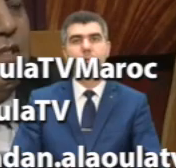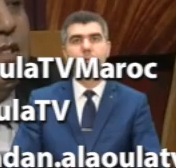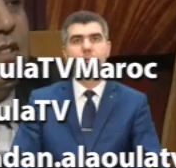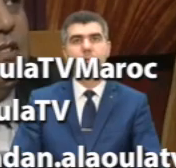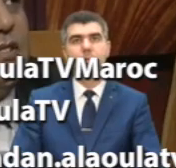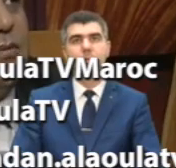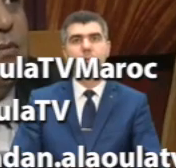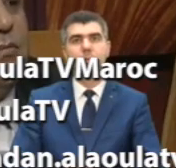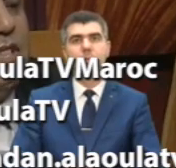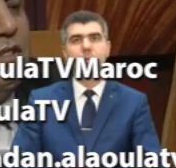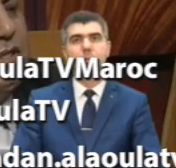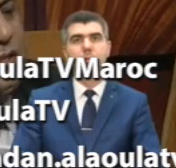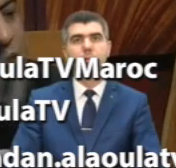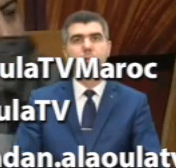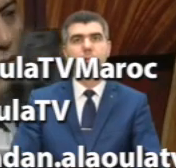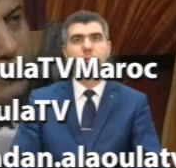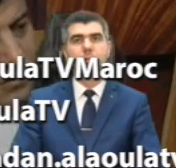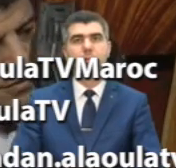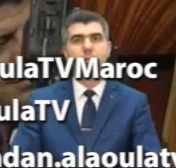رشيد وياد.